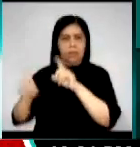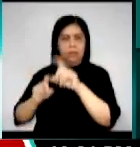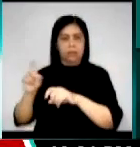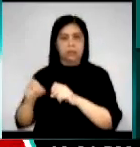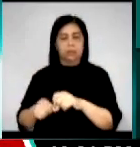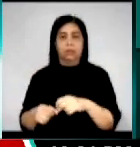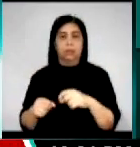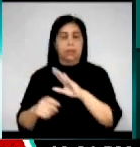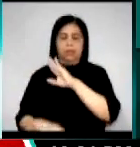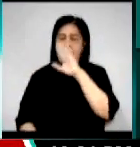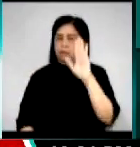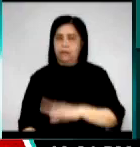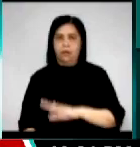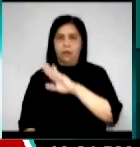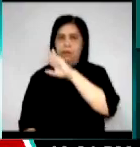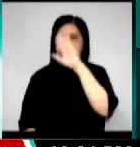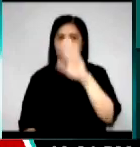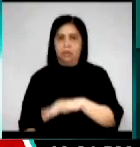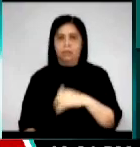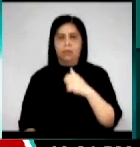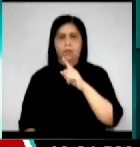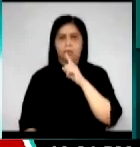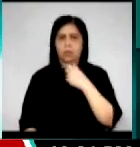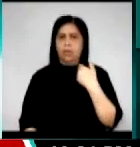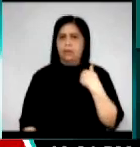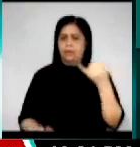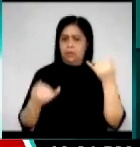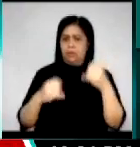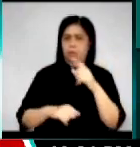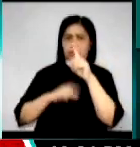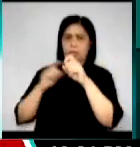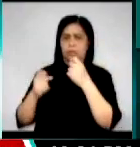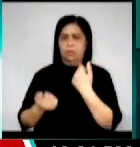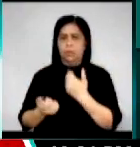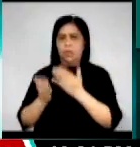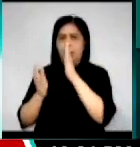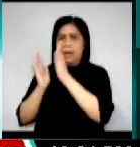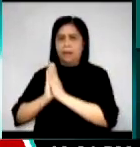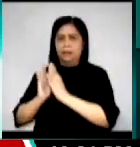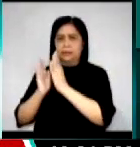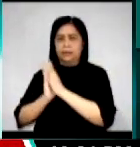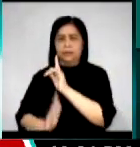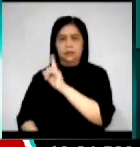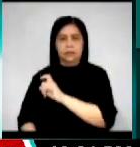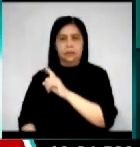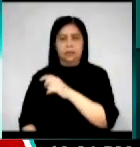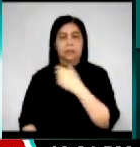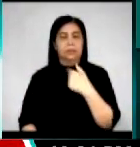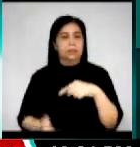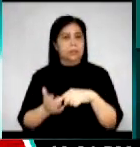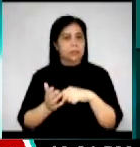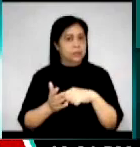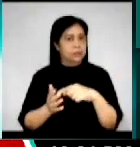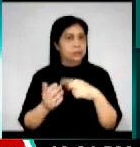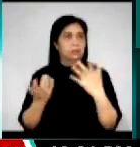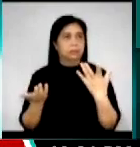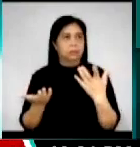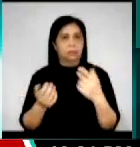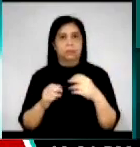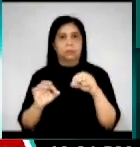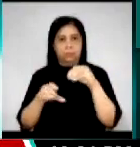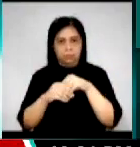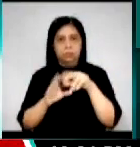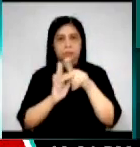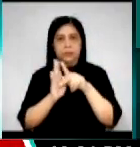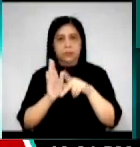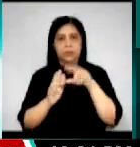Never. There are legitimate issues that we raise. And this is principally involving the